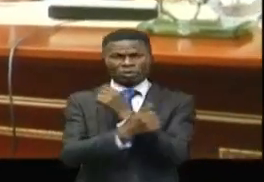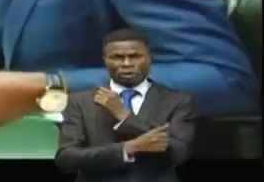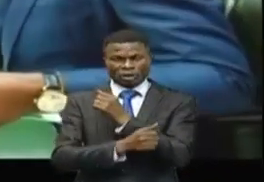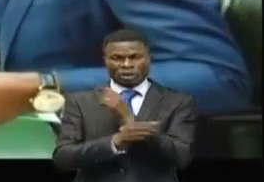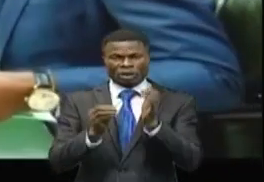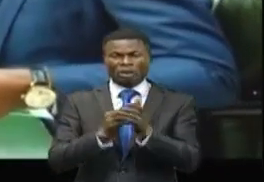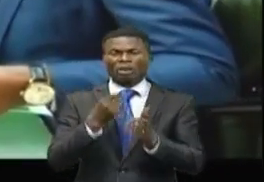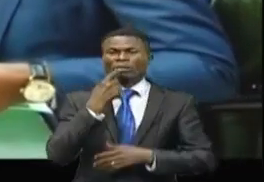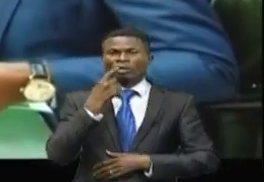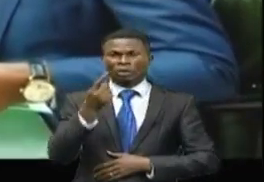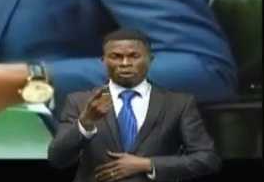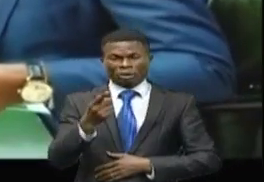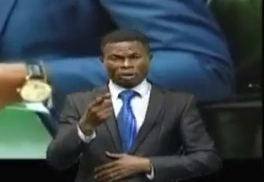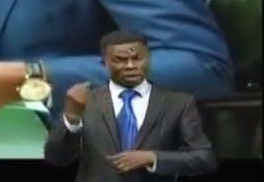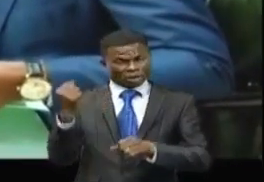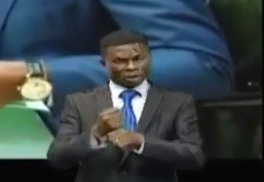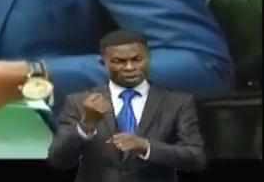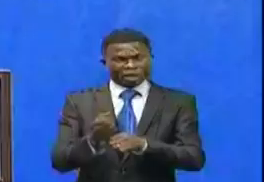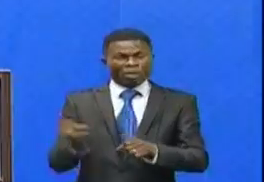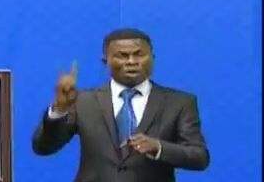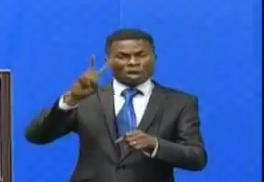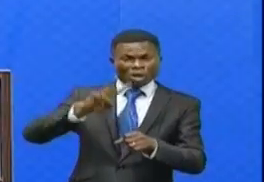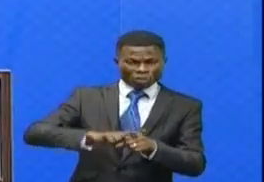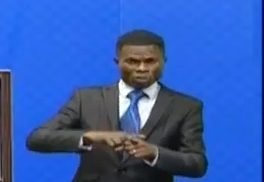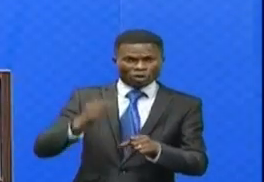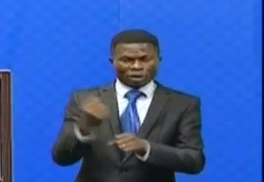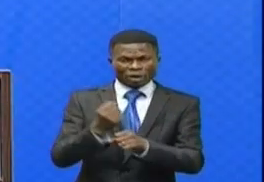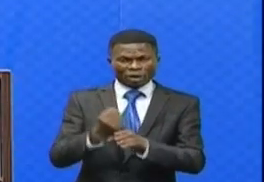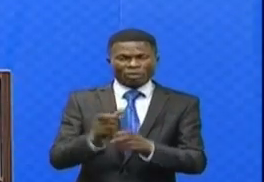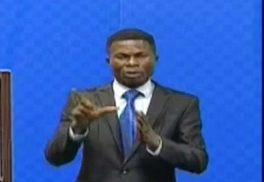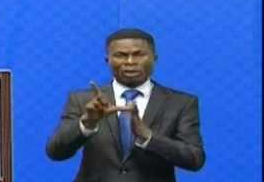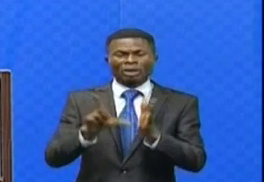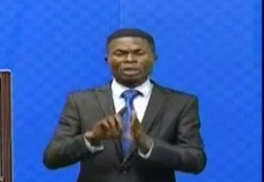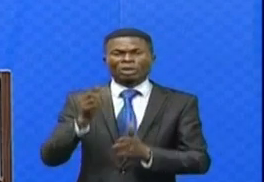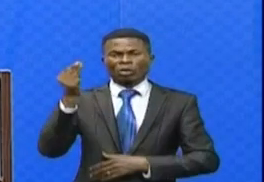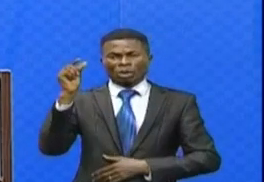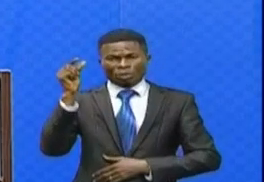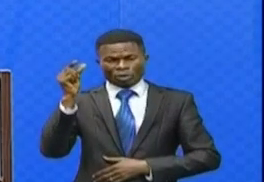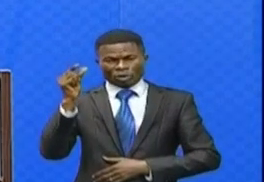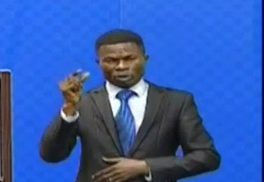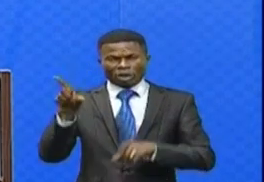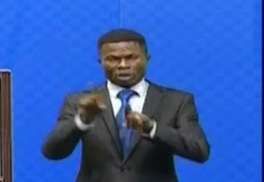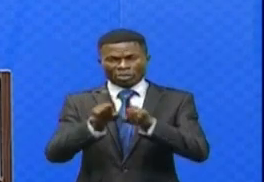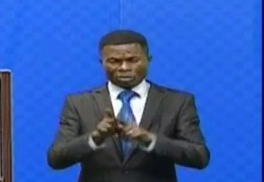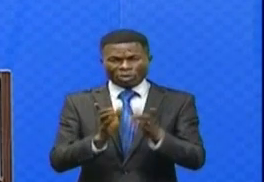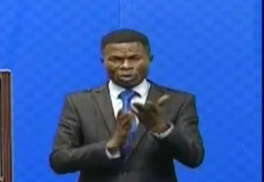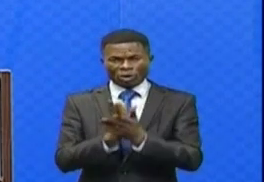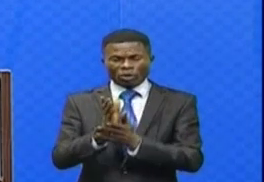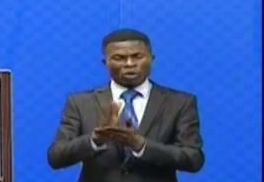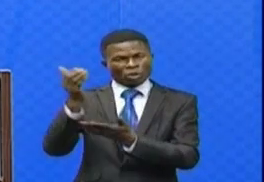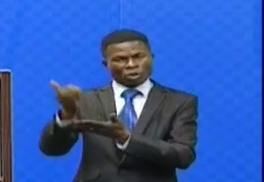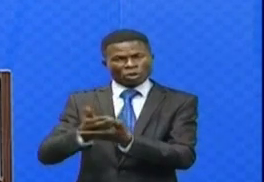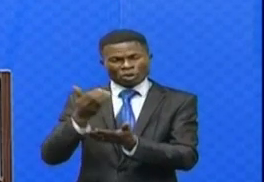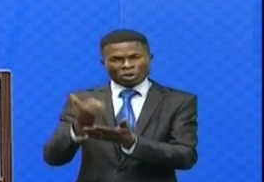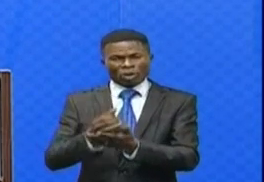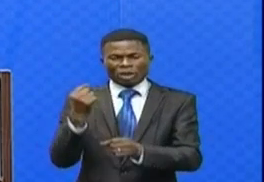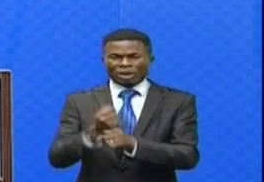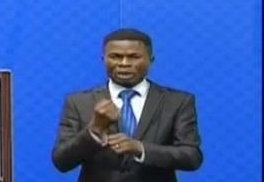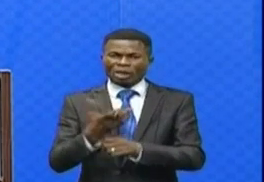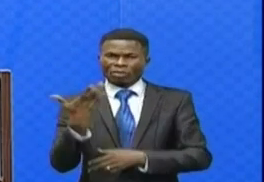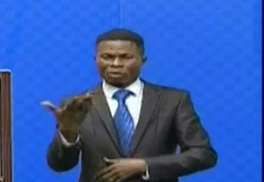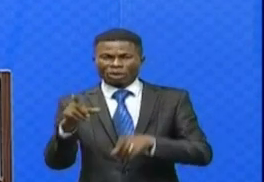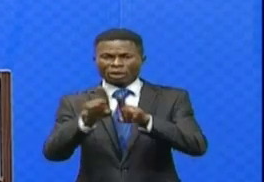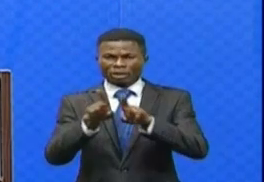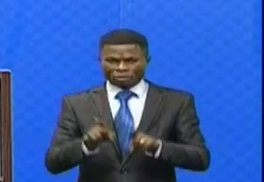que ces pratiques violent les dispositions du code minier relatifs à l'éligibilité à l'exploitation artisanale et celles